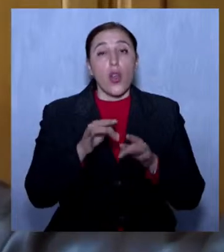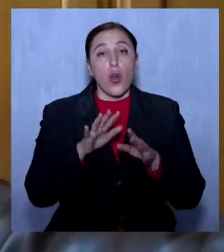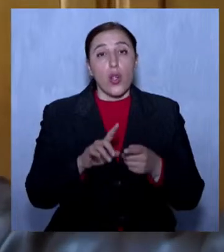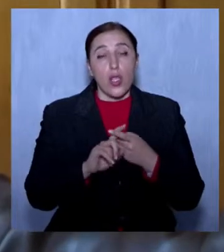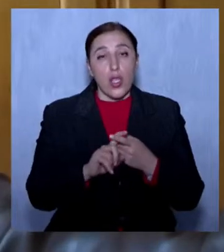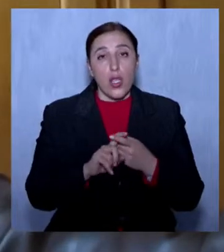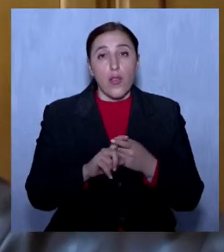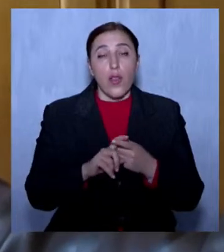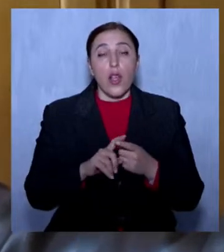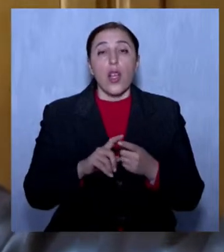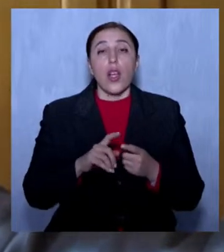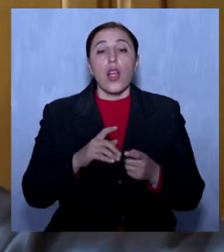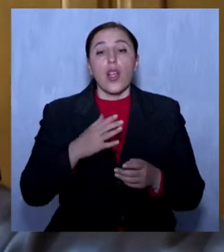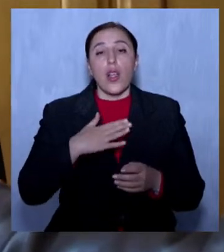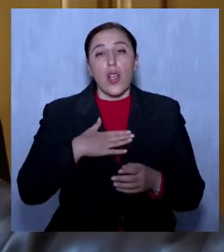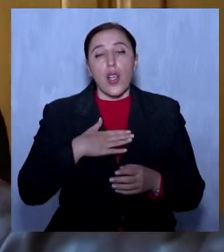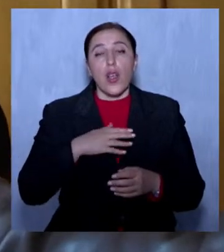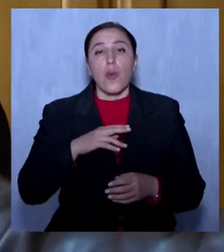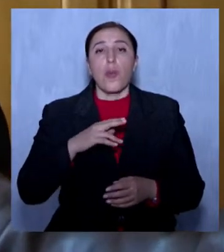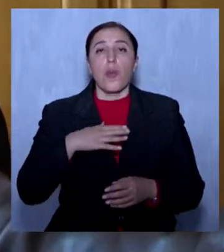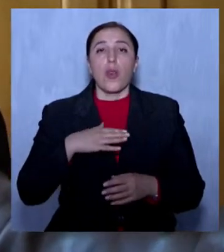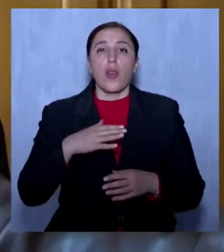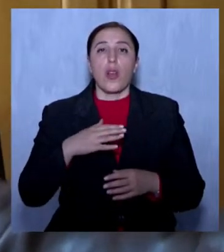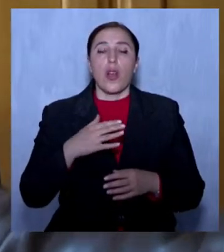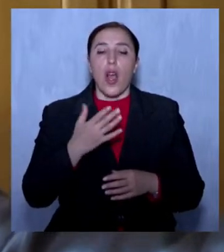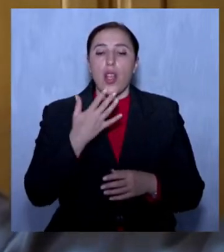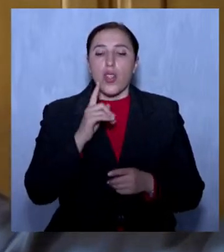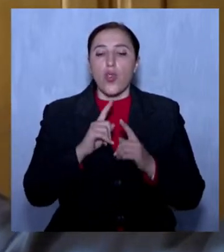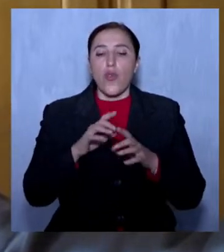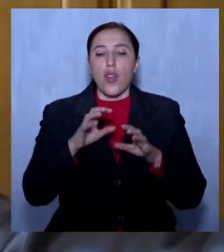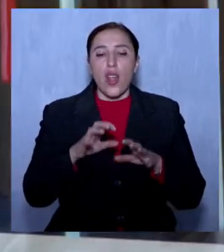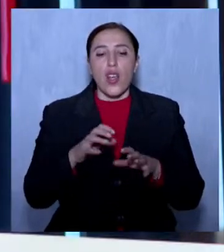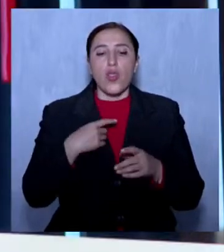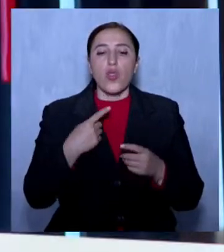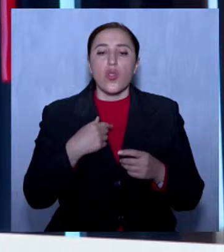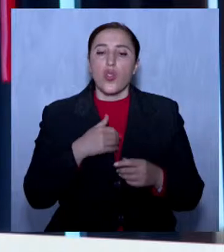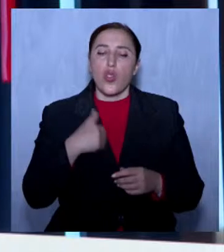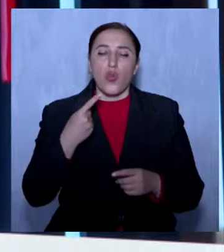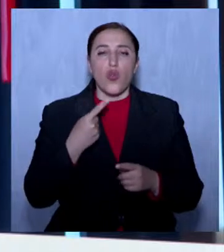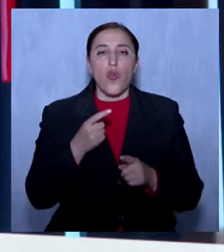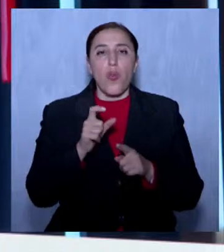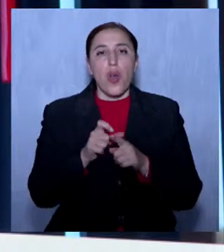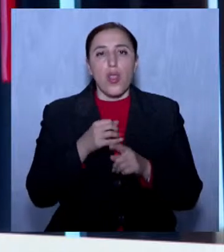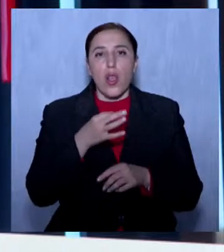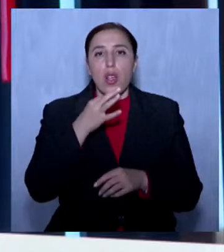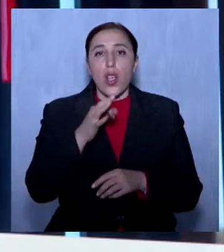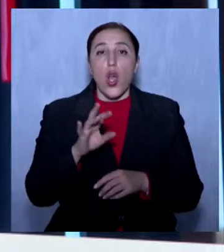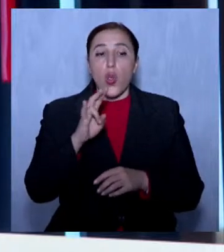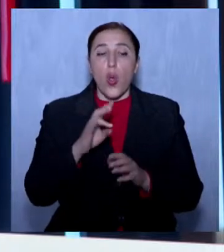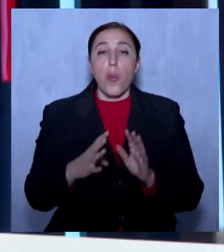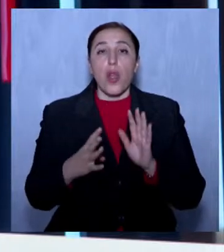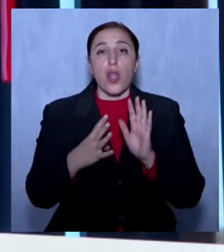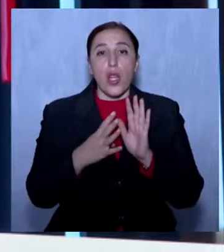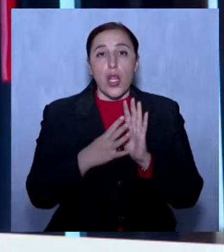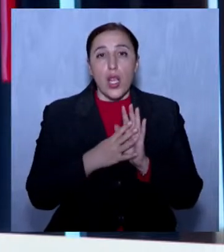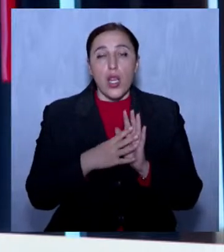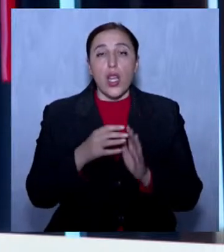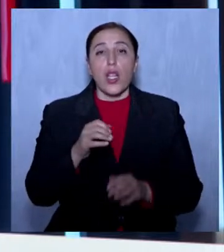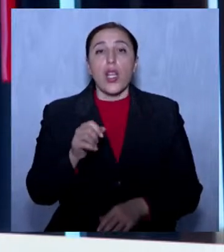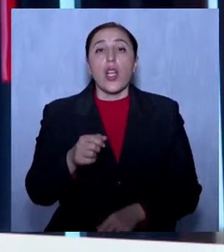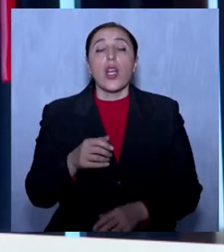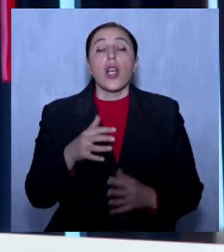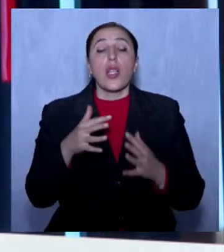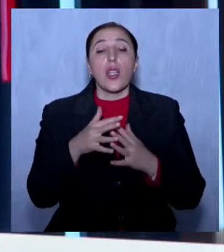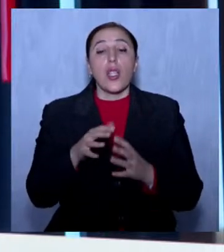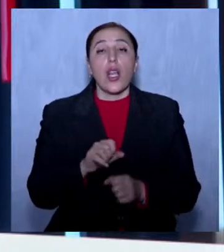իմ կարգավիճակը ինձ թույլ չի տալիս որևիցե հավելյալ մեկնաբանություն անել։ Չնայած նոյեմբերի 9-ի զինադադարին